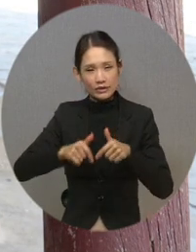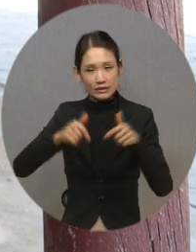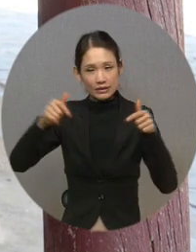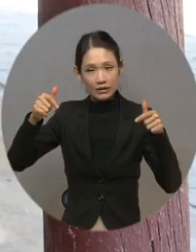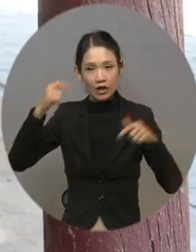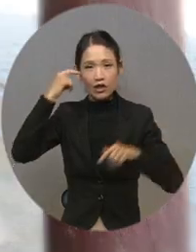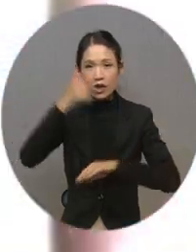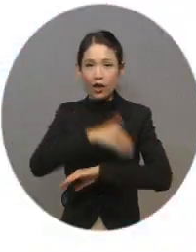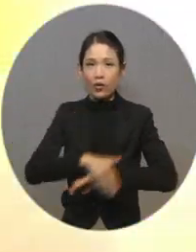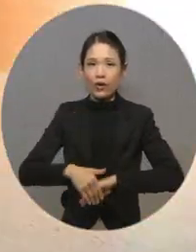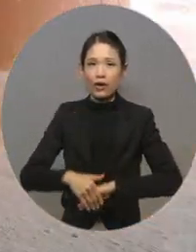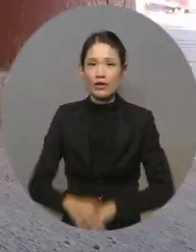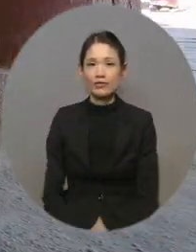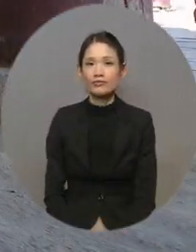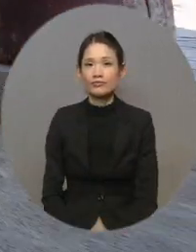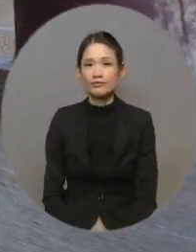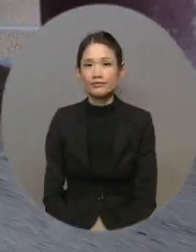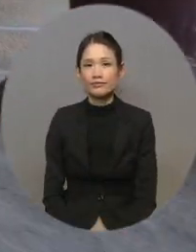합니다.